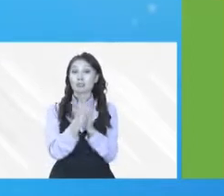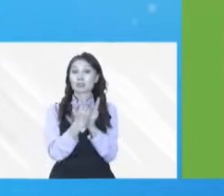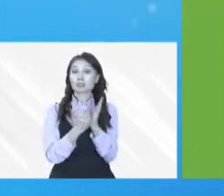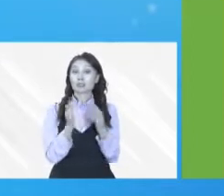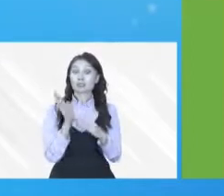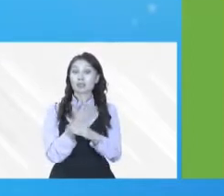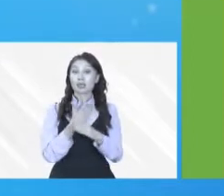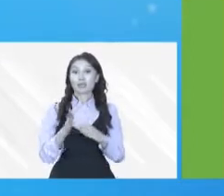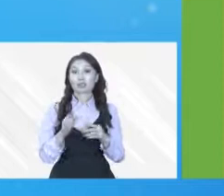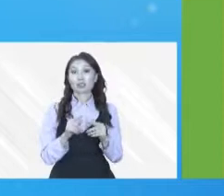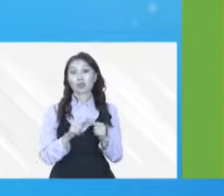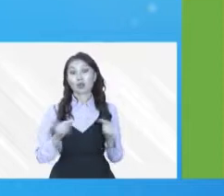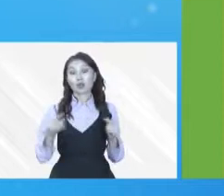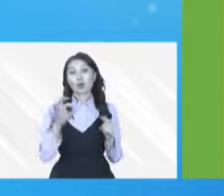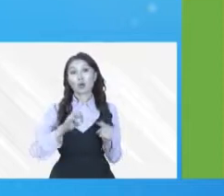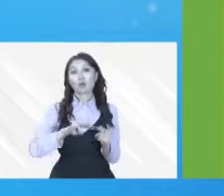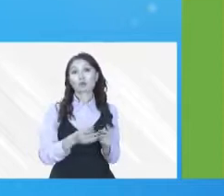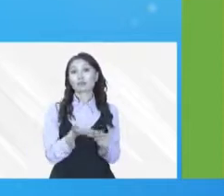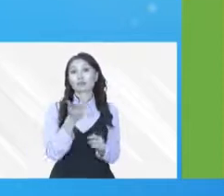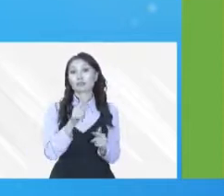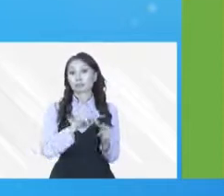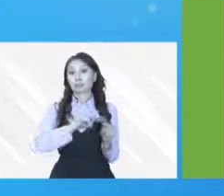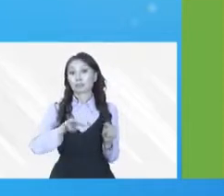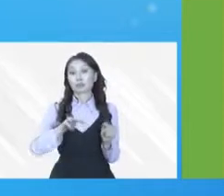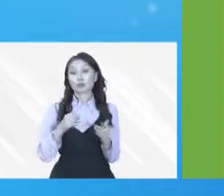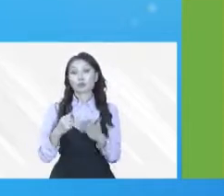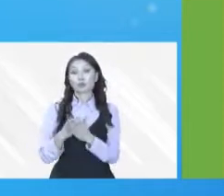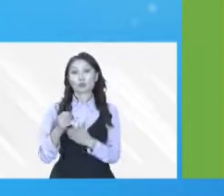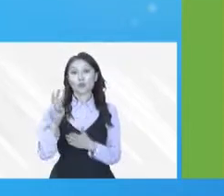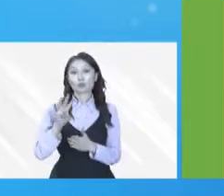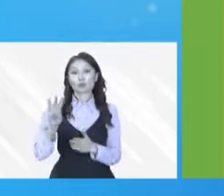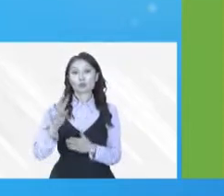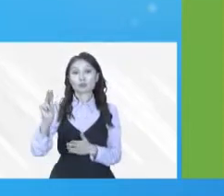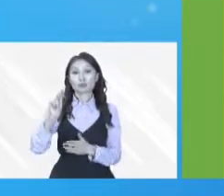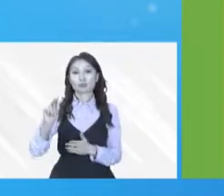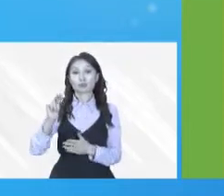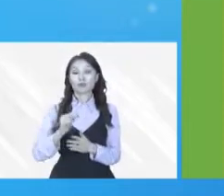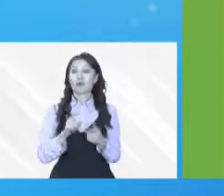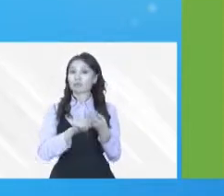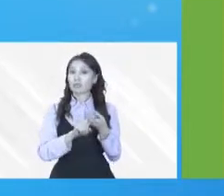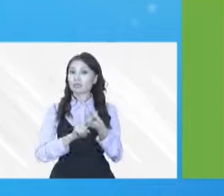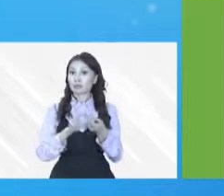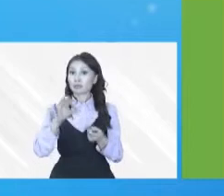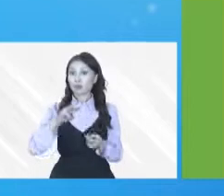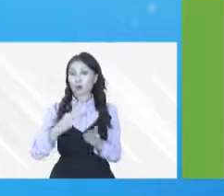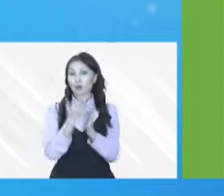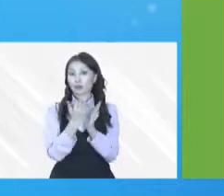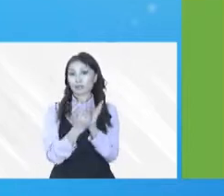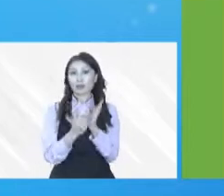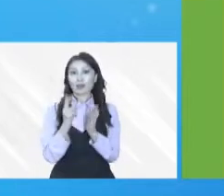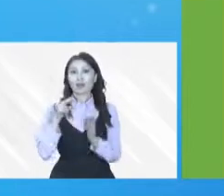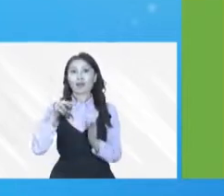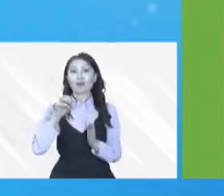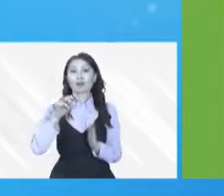деления длится от нескольких минут до 3 часов, в зависимости от типа клеток